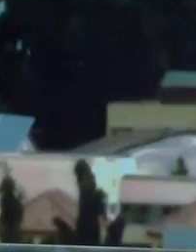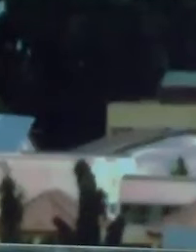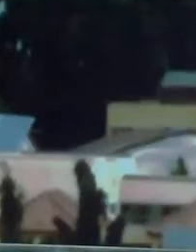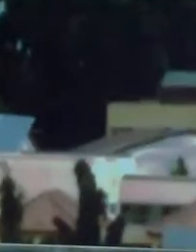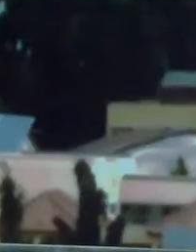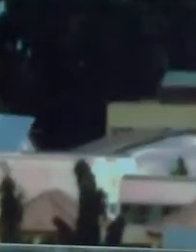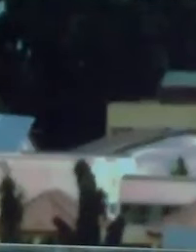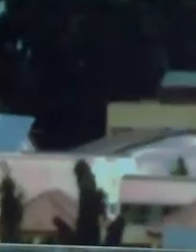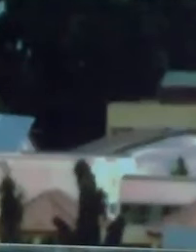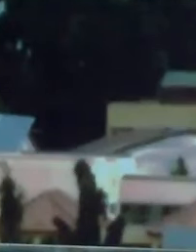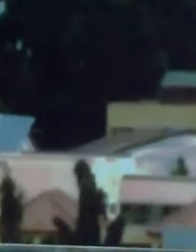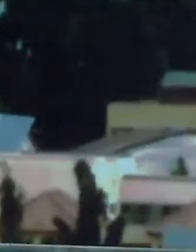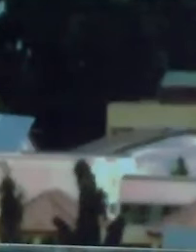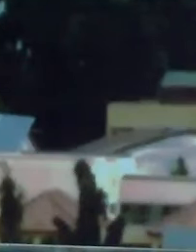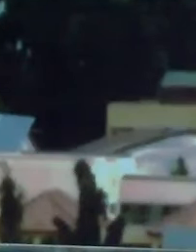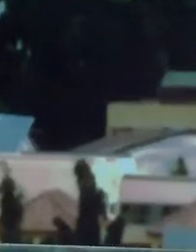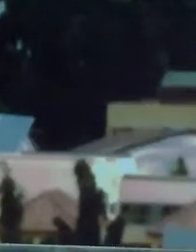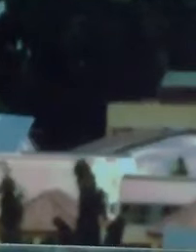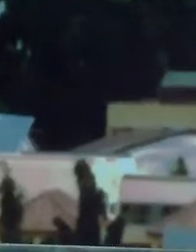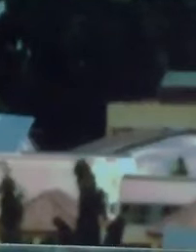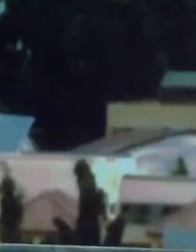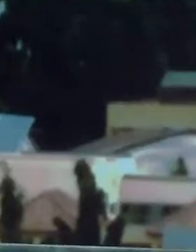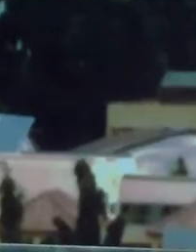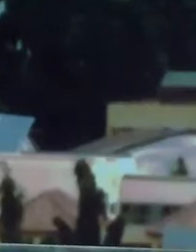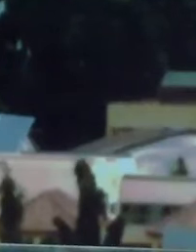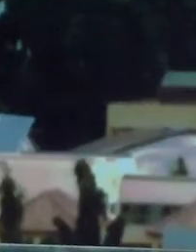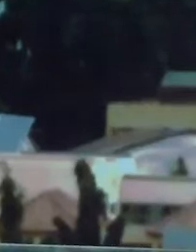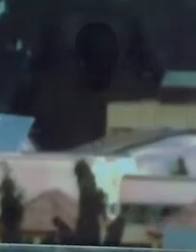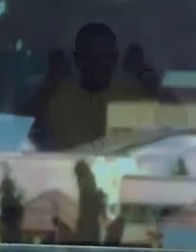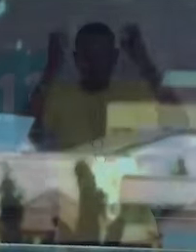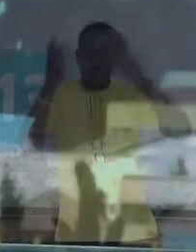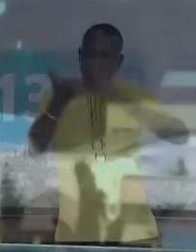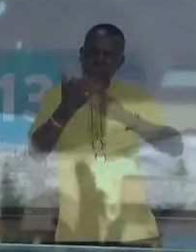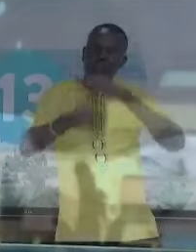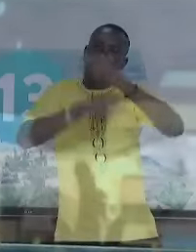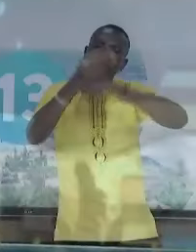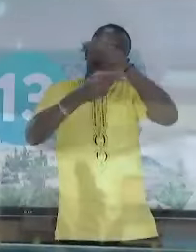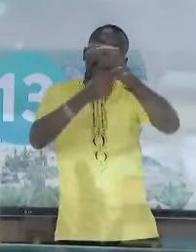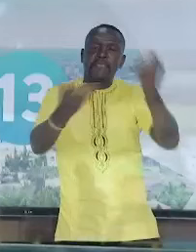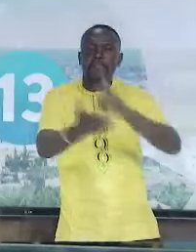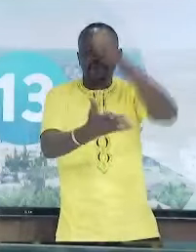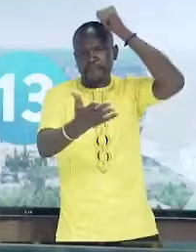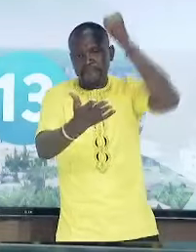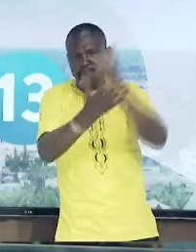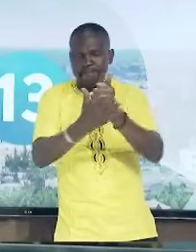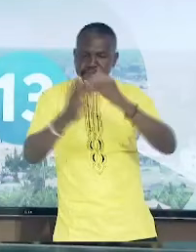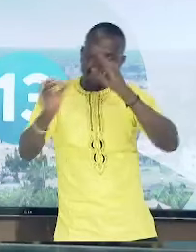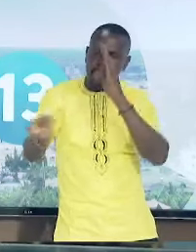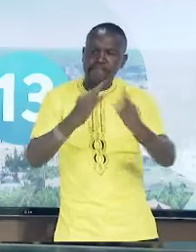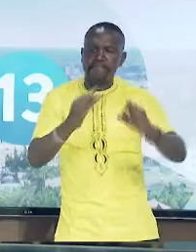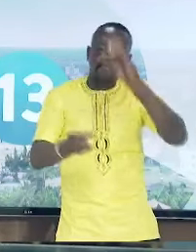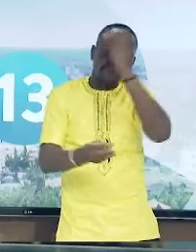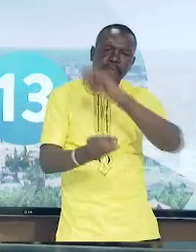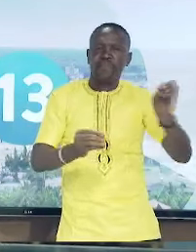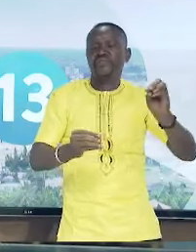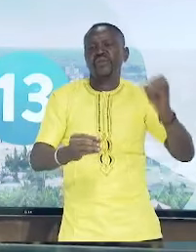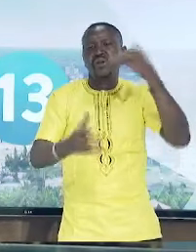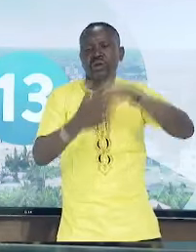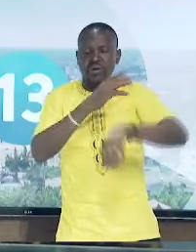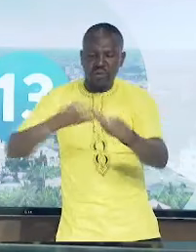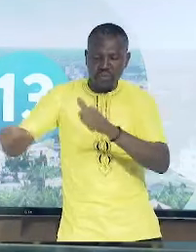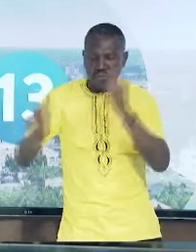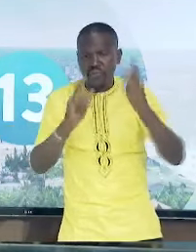Début des travaux de la session ordinaire du comité pédagogique de l'École nationale d'administration et de magistrature de Ouagadougou. Les acteurs